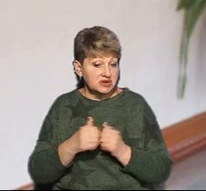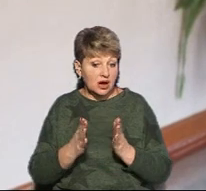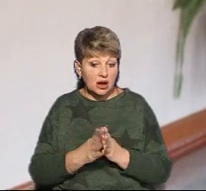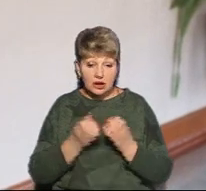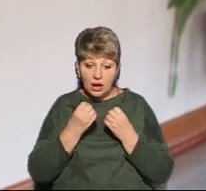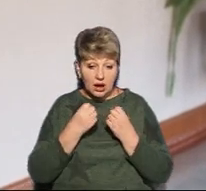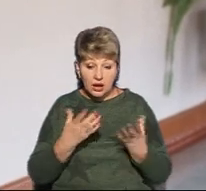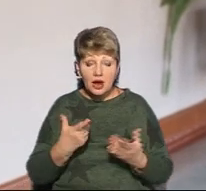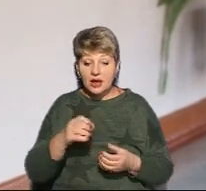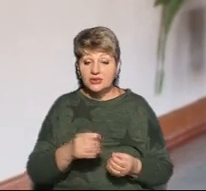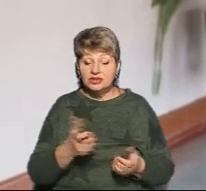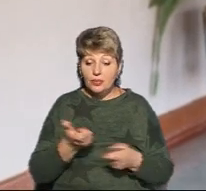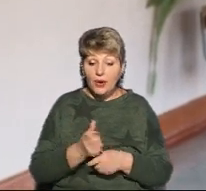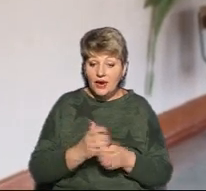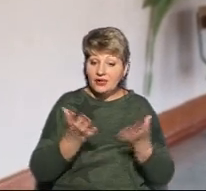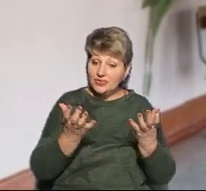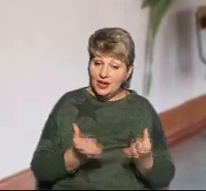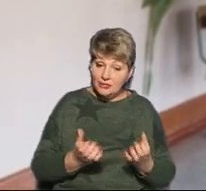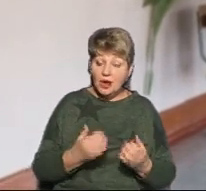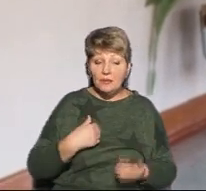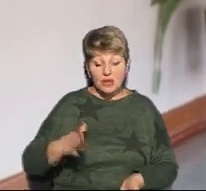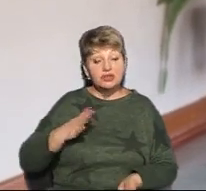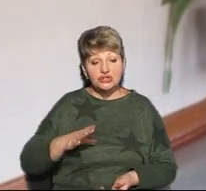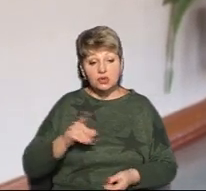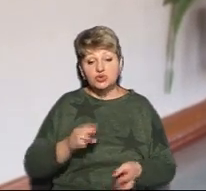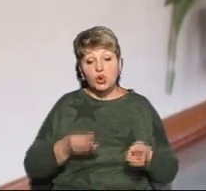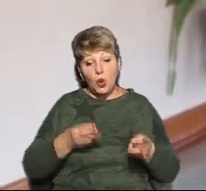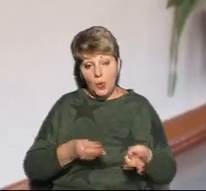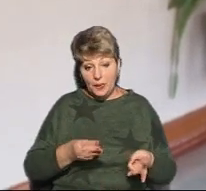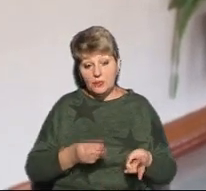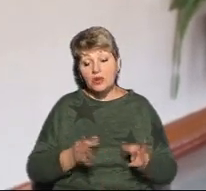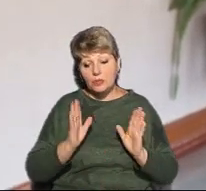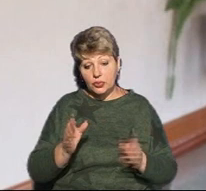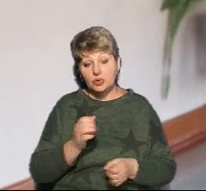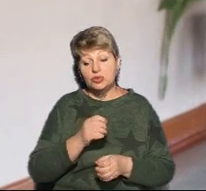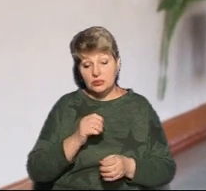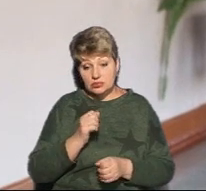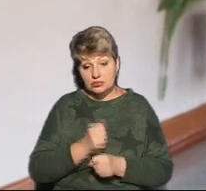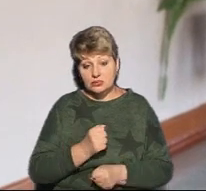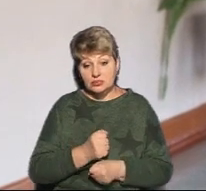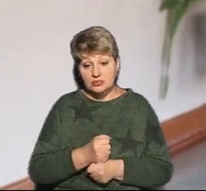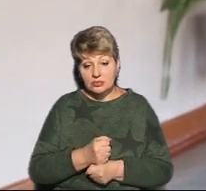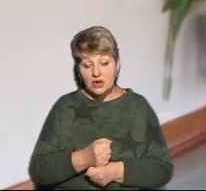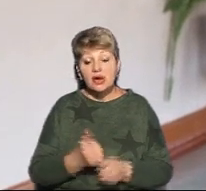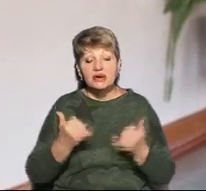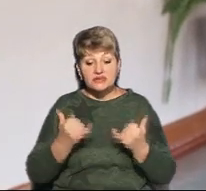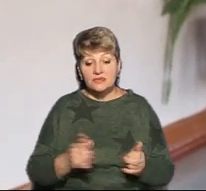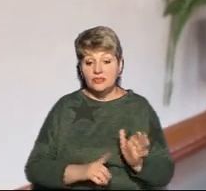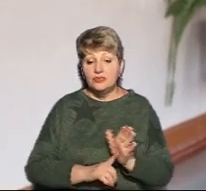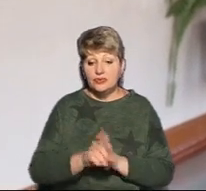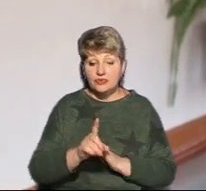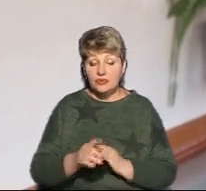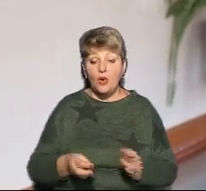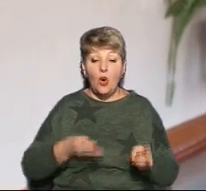гарно, де більш тіньова сторона, ми чекаємо, що опалення все ж таки вже буде робити свою справу. Сьогодні запущено у